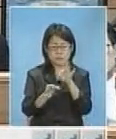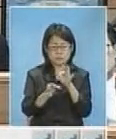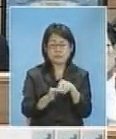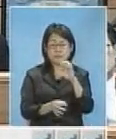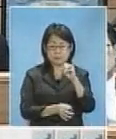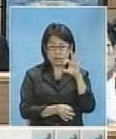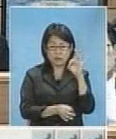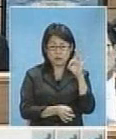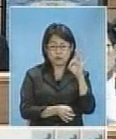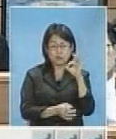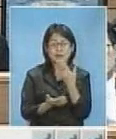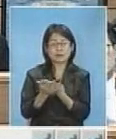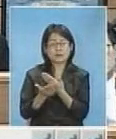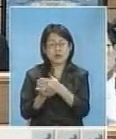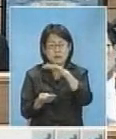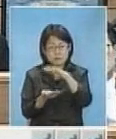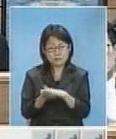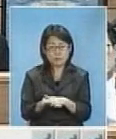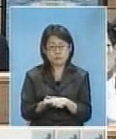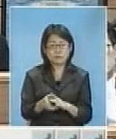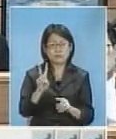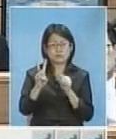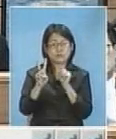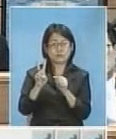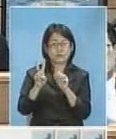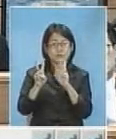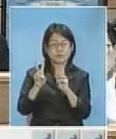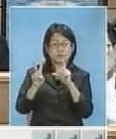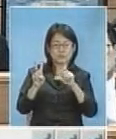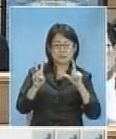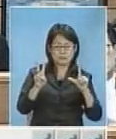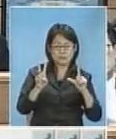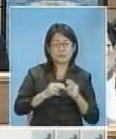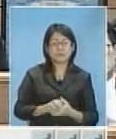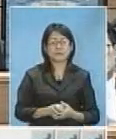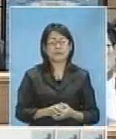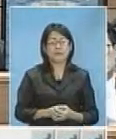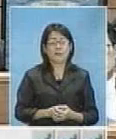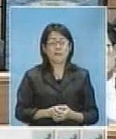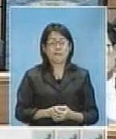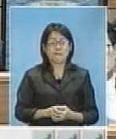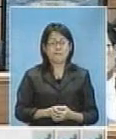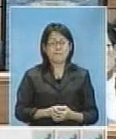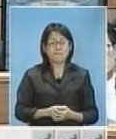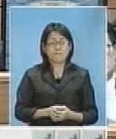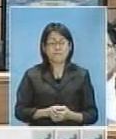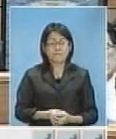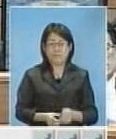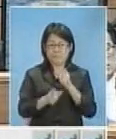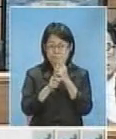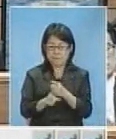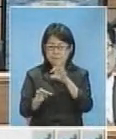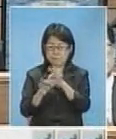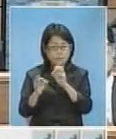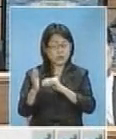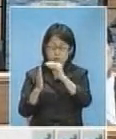เม็ดเงินฝากโดยรวม 2.6 ล้านล้านบาทครับท่านประธานในระบบธนาคารพาณิ